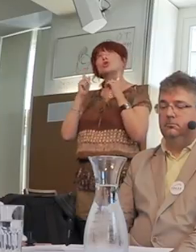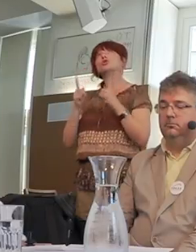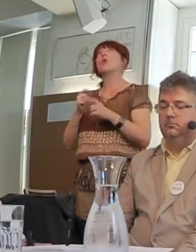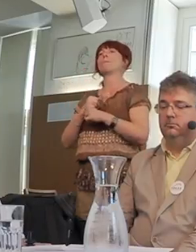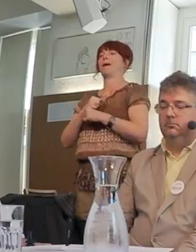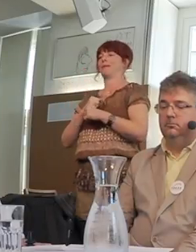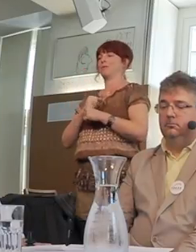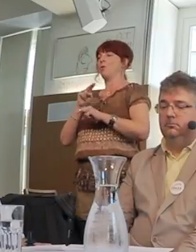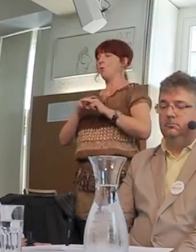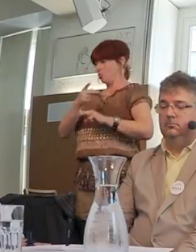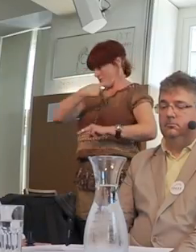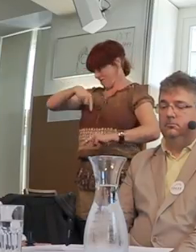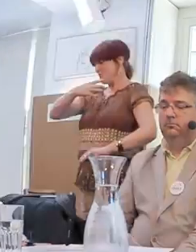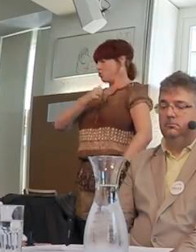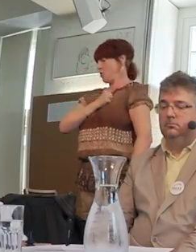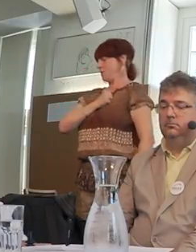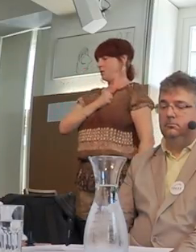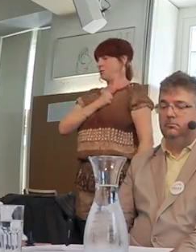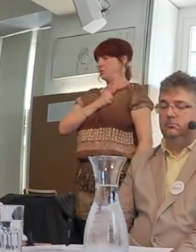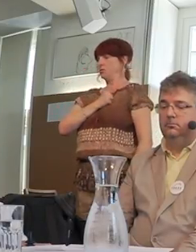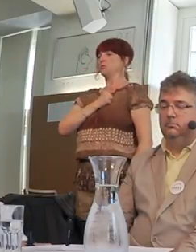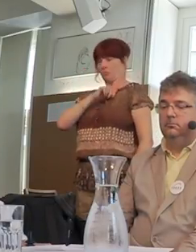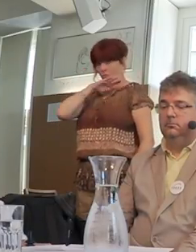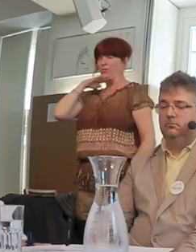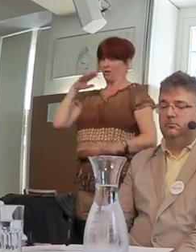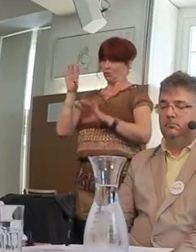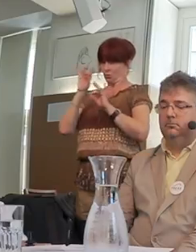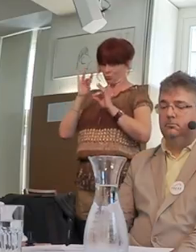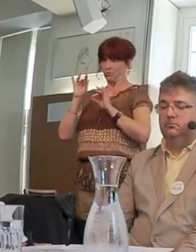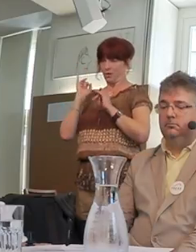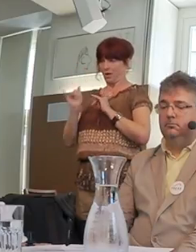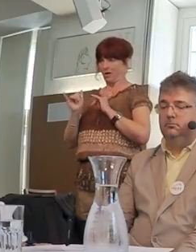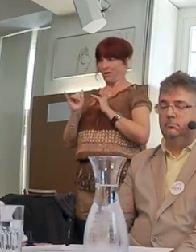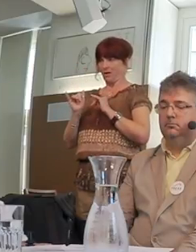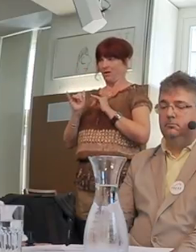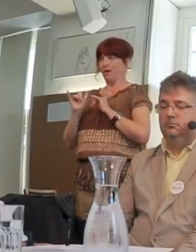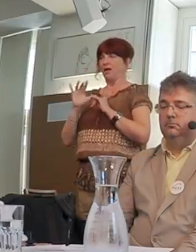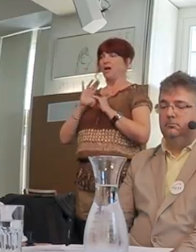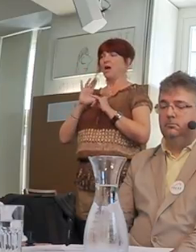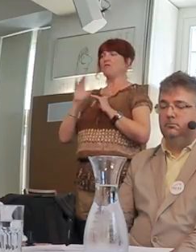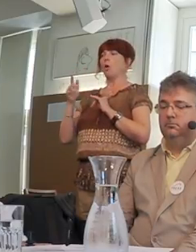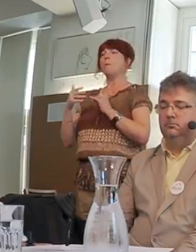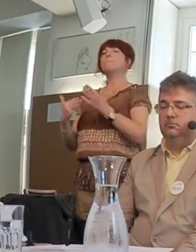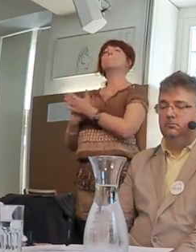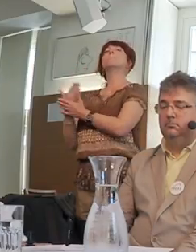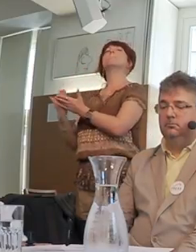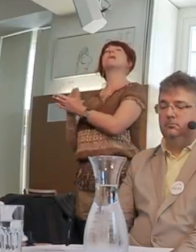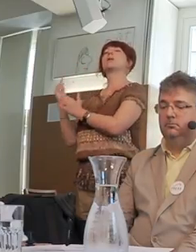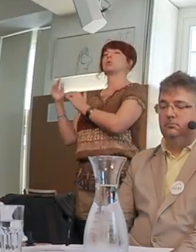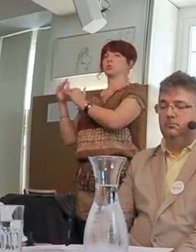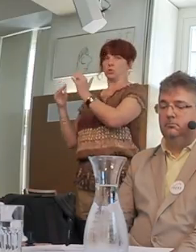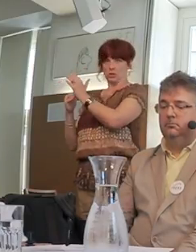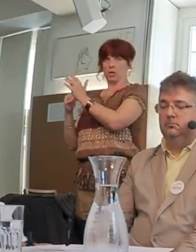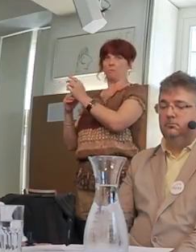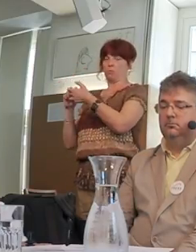wenn uns das gelingt, und da haben wir sehr viel zu tun, weil hier stört noch ein bisschen das Bildungssystem, dass sehr